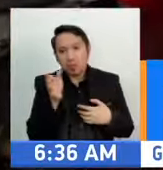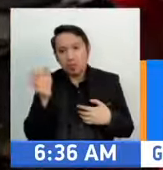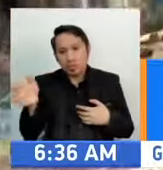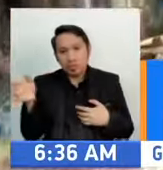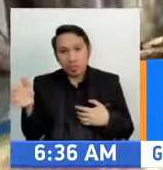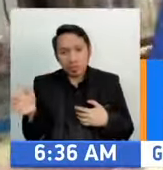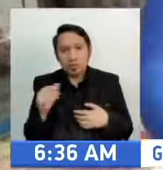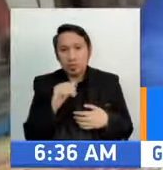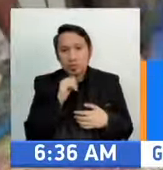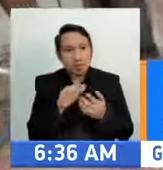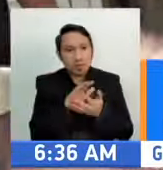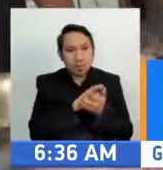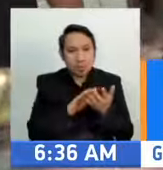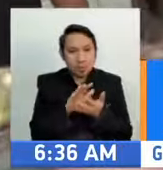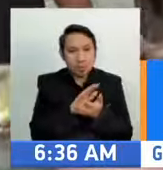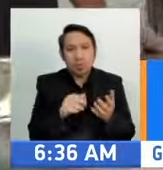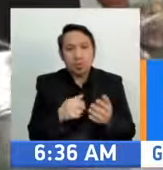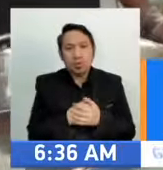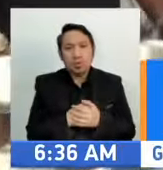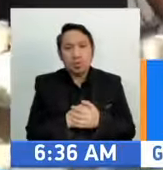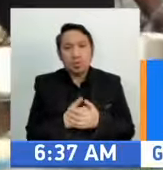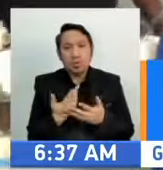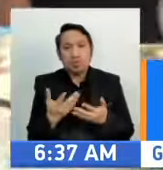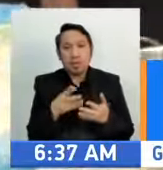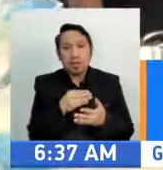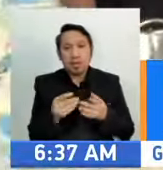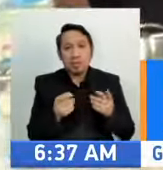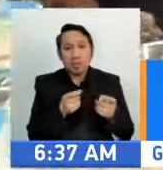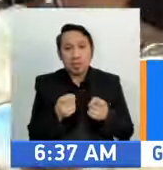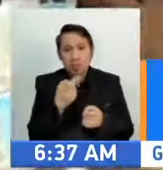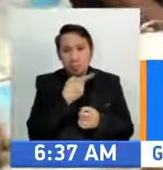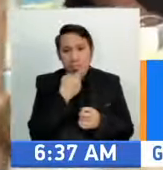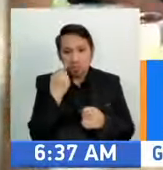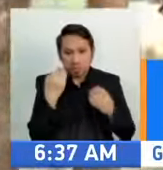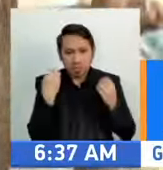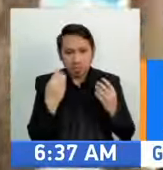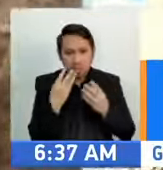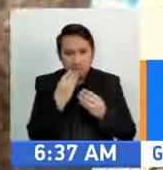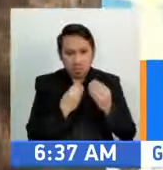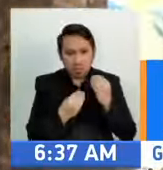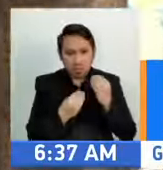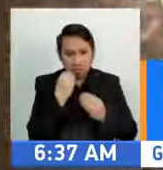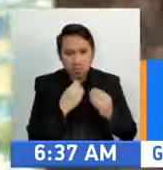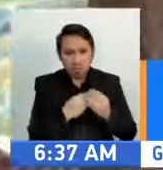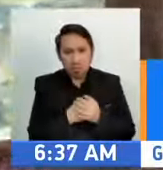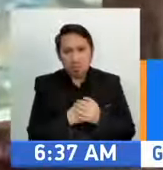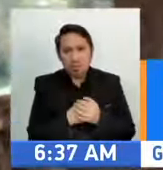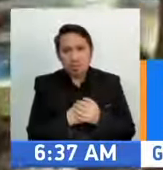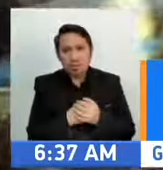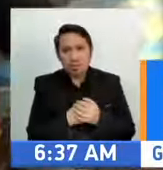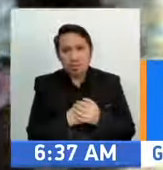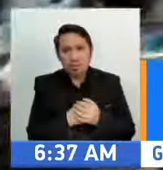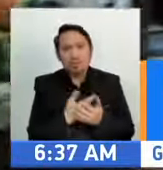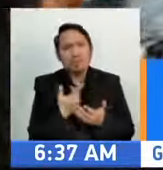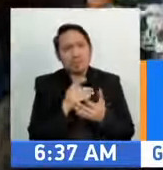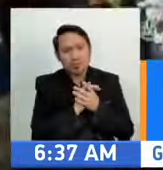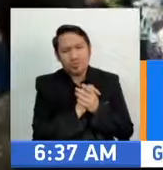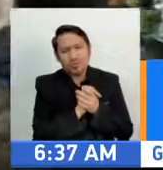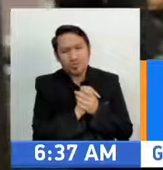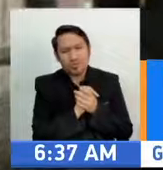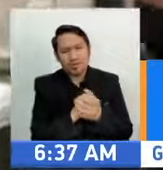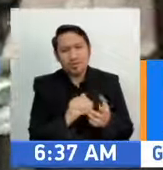hindi malito ng tao, para makontrol natin kasi ang dami talagang kumakain dito. Which is talaga namang congratulations tungkol dyan.